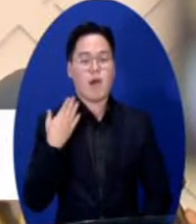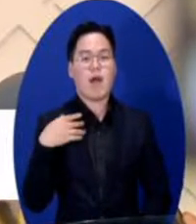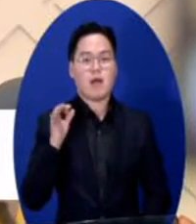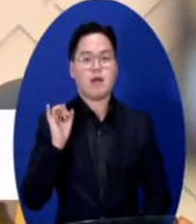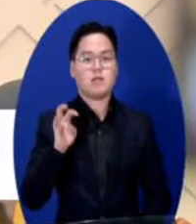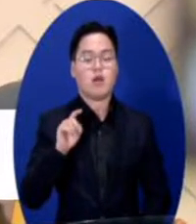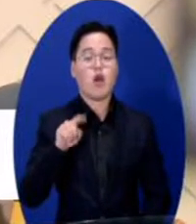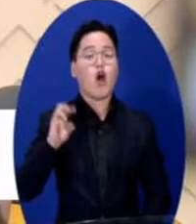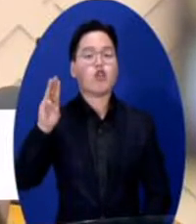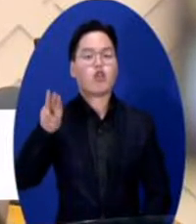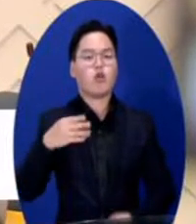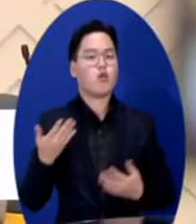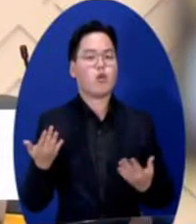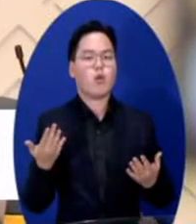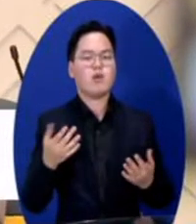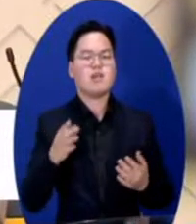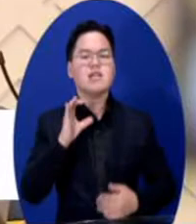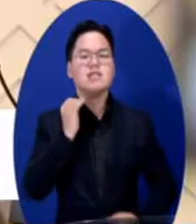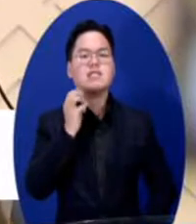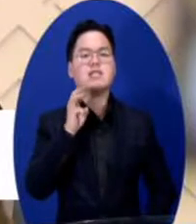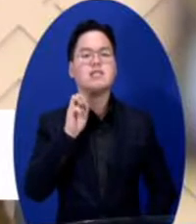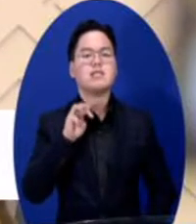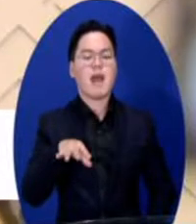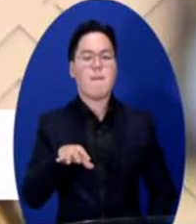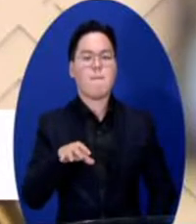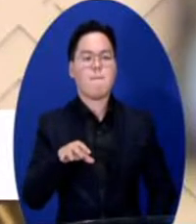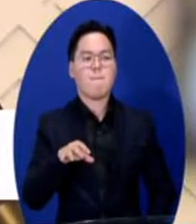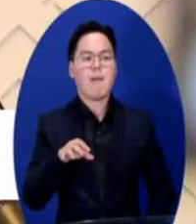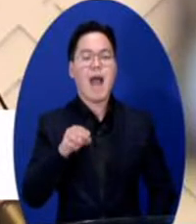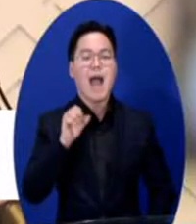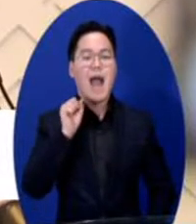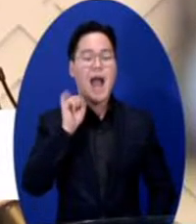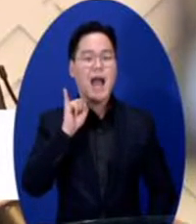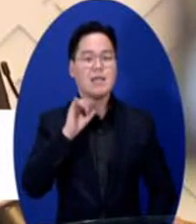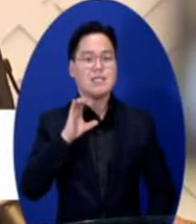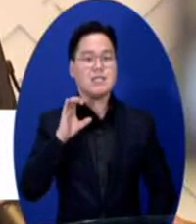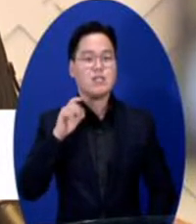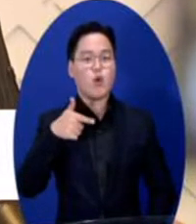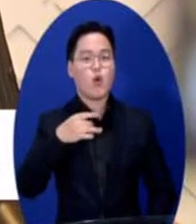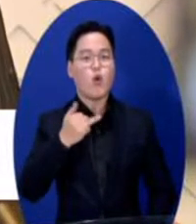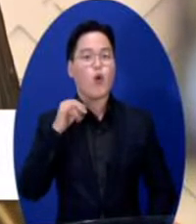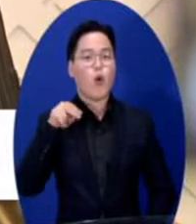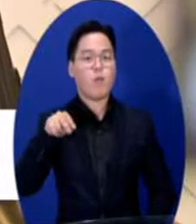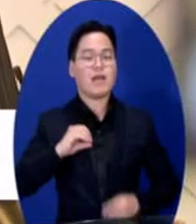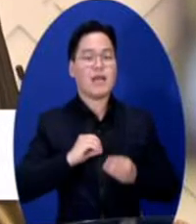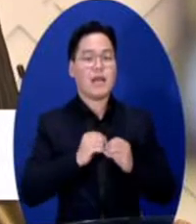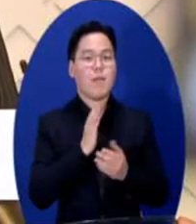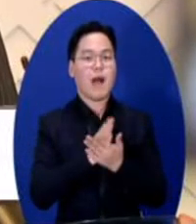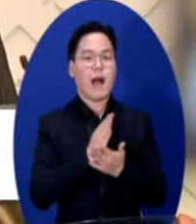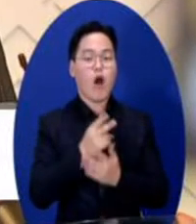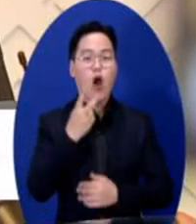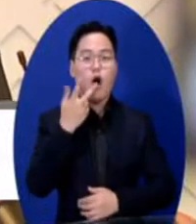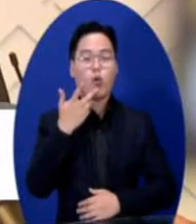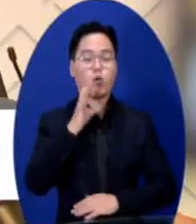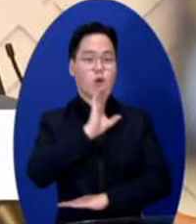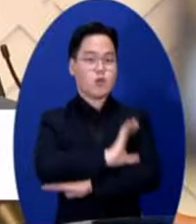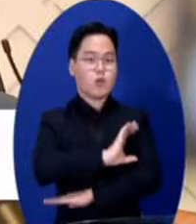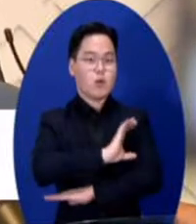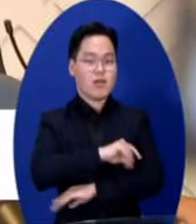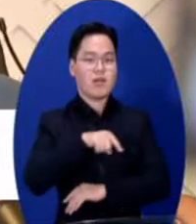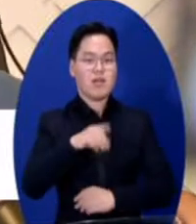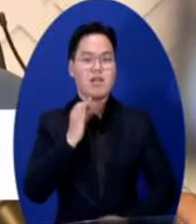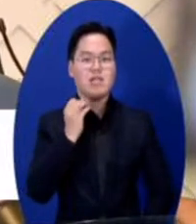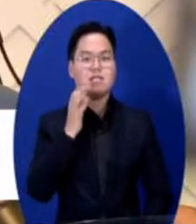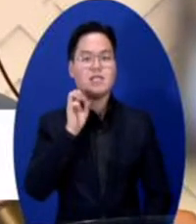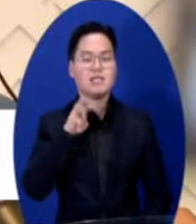үүнийг тодорхой болгохын тулд хамгийн сайн систем бол өөрөө энэ ICT group-ийн хэрэгжүүлээд байгаа энэ 23 дугаар сургуулийн систем муу юм